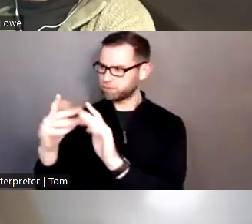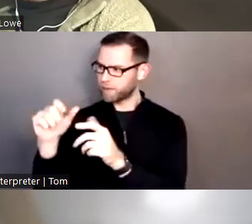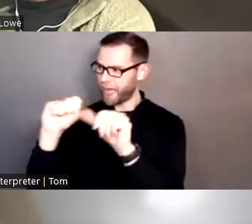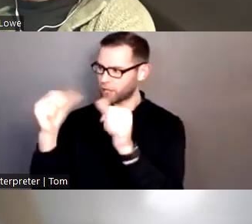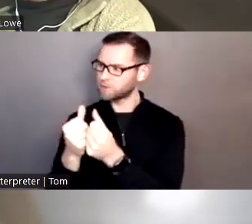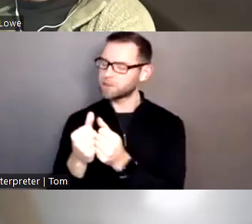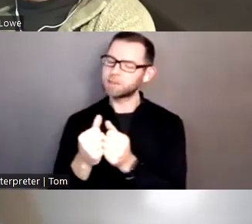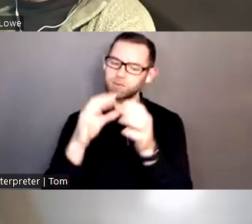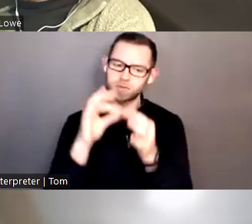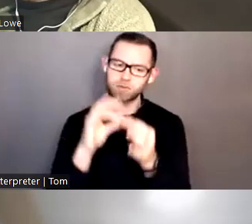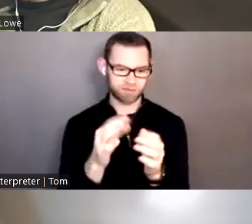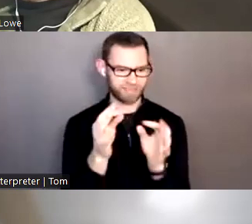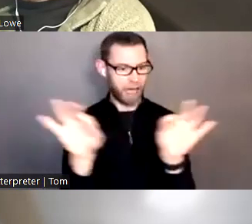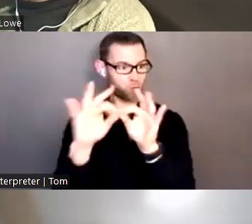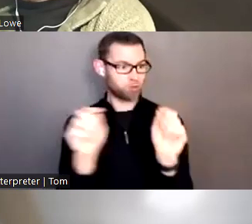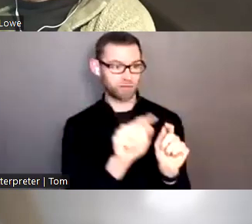résidents yo, et spécialement